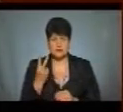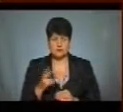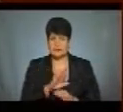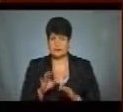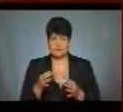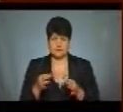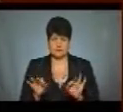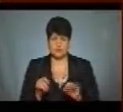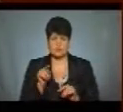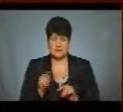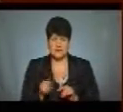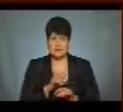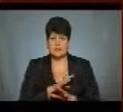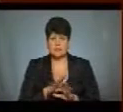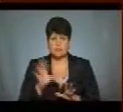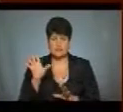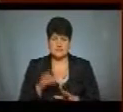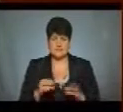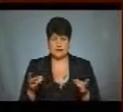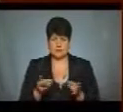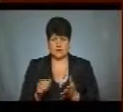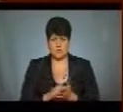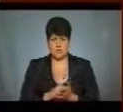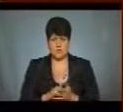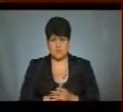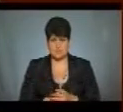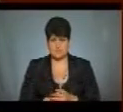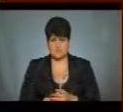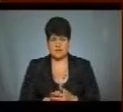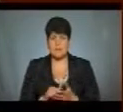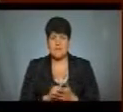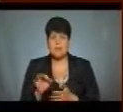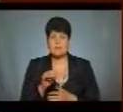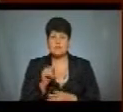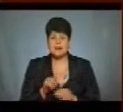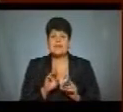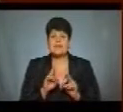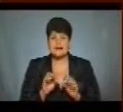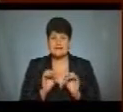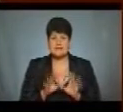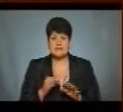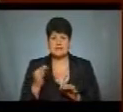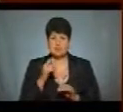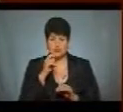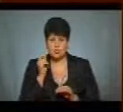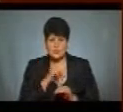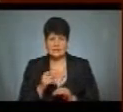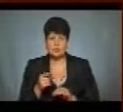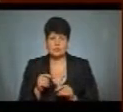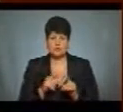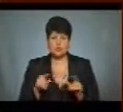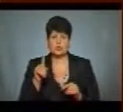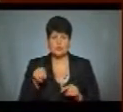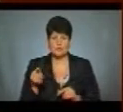допустили через те, що у них не було усіх необхідних документів. Матеріал про те, як здавали ЗНО з історії України в Тернопільській школі